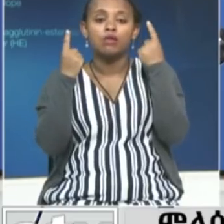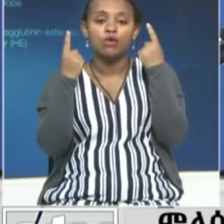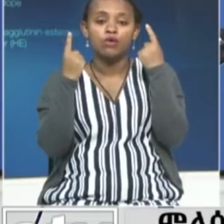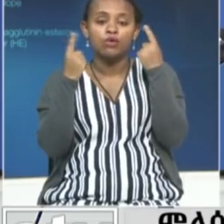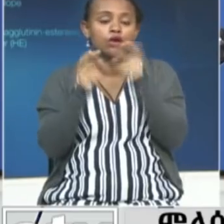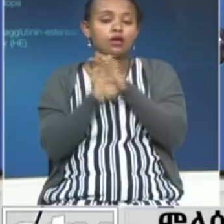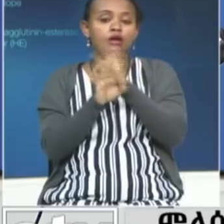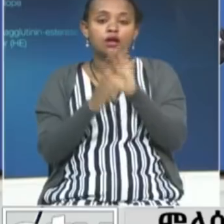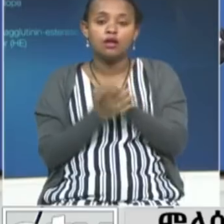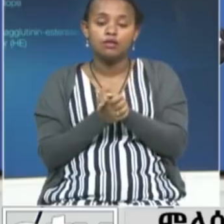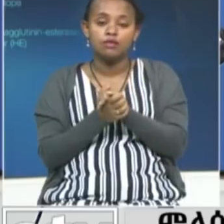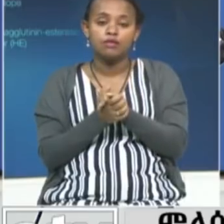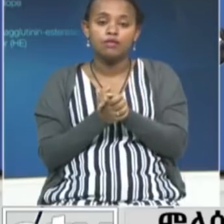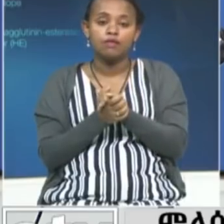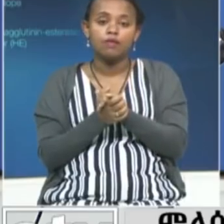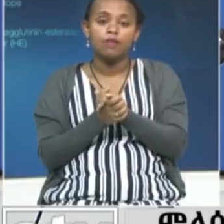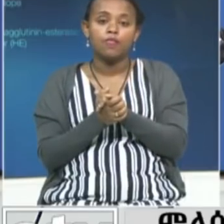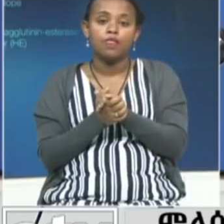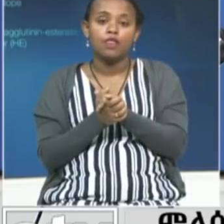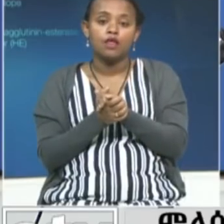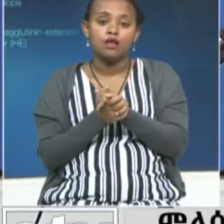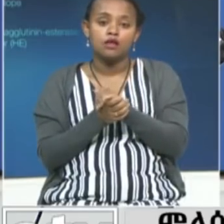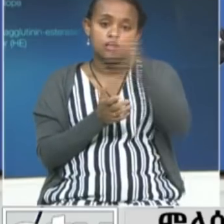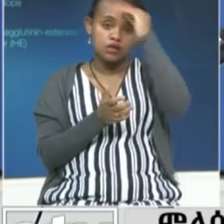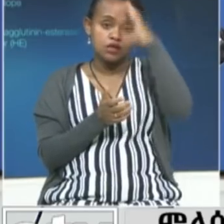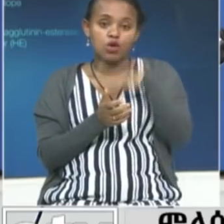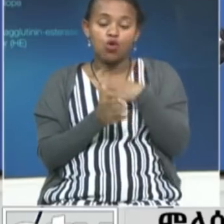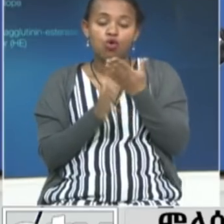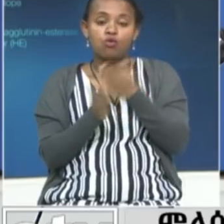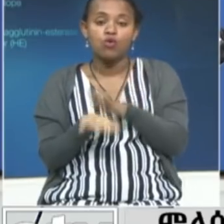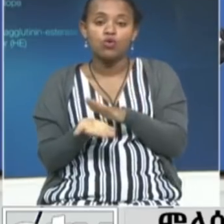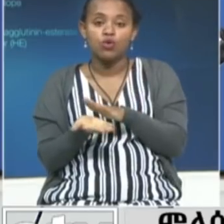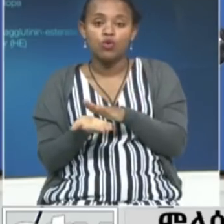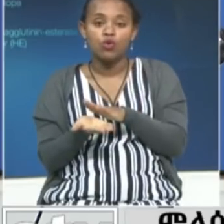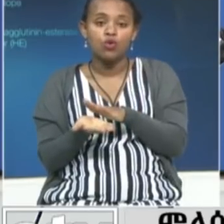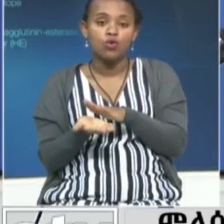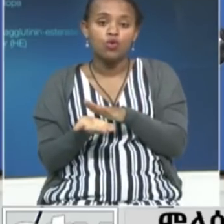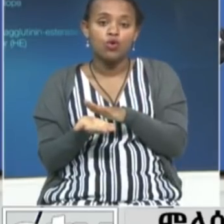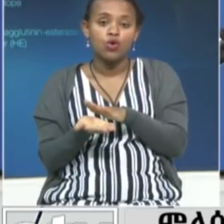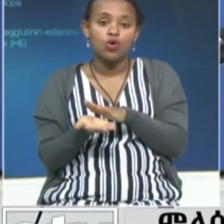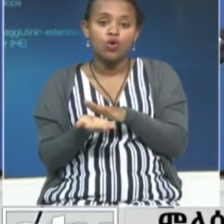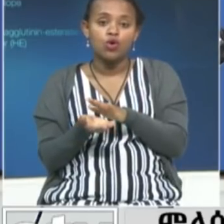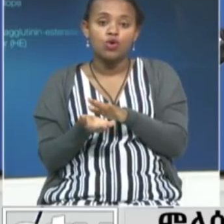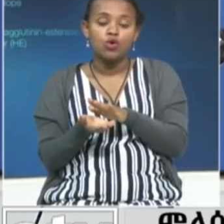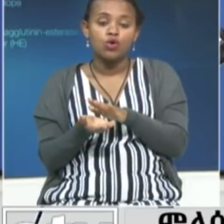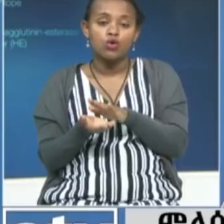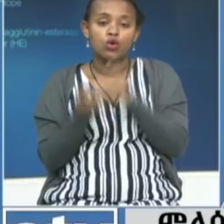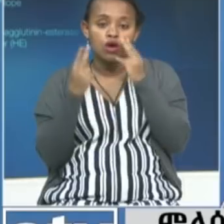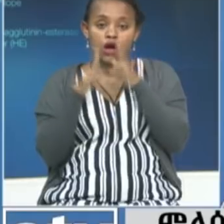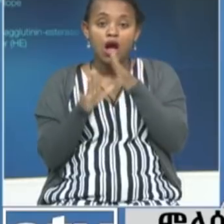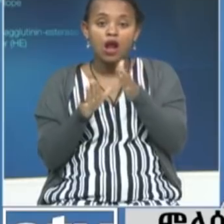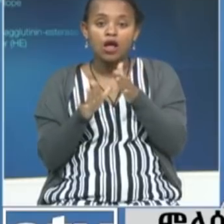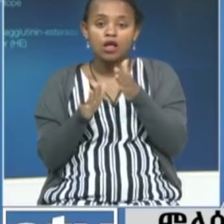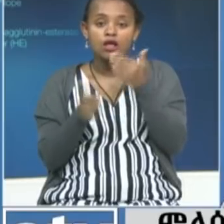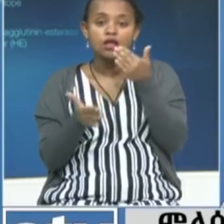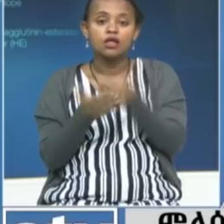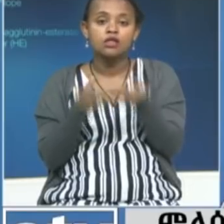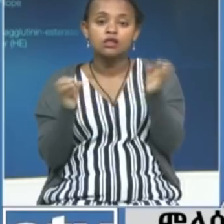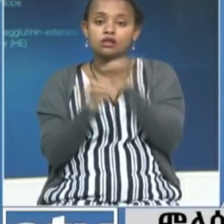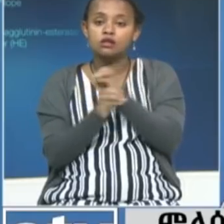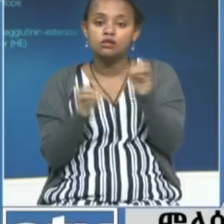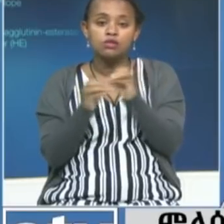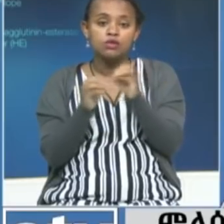አወርን የለም ሰው ሞቶ በዛ በሽታ ተጠቅቶ የተለያዩ ድረስ ምንም